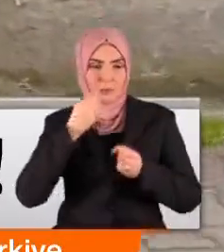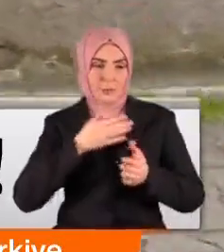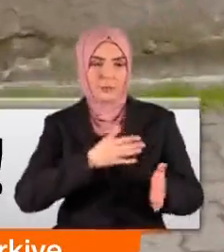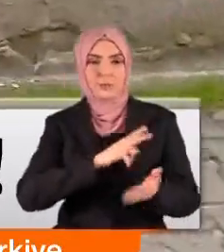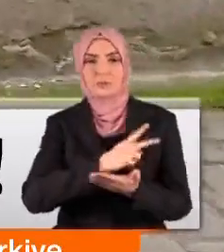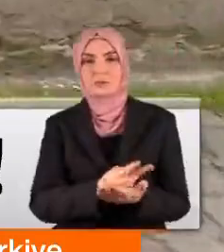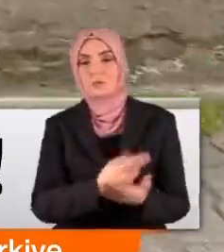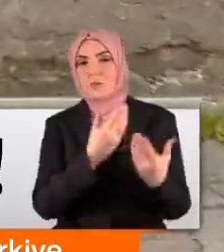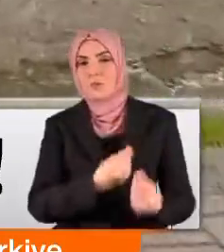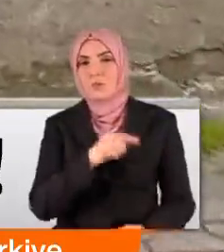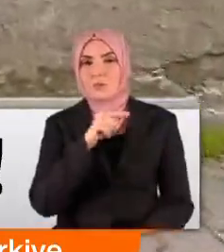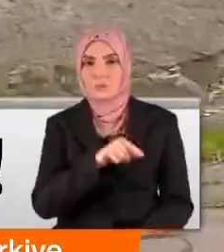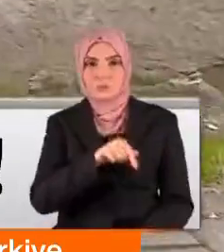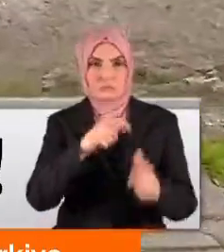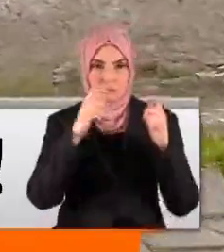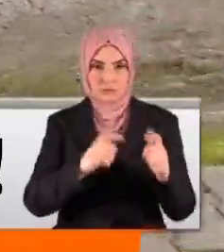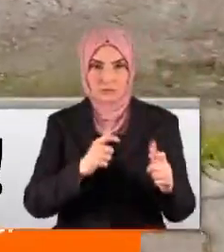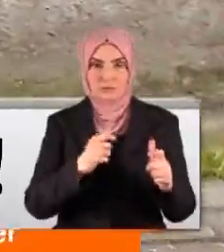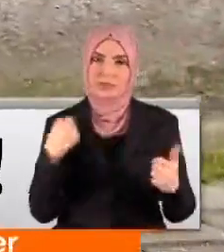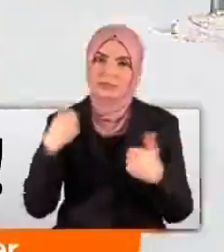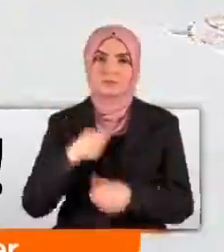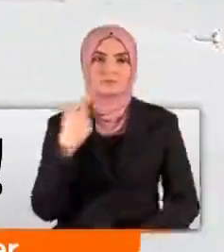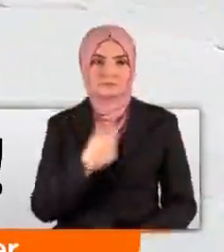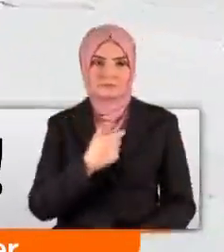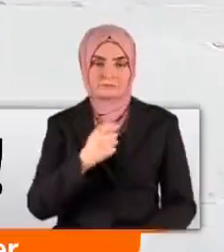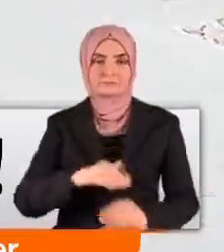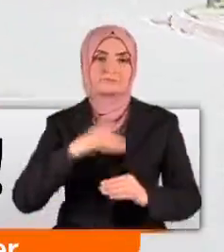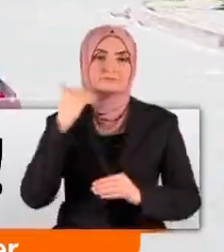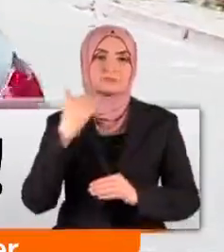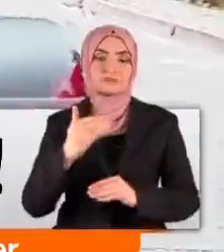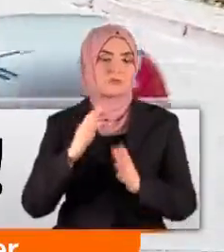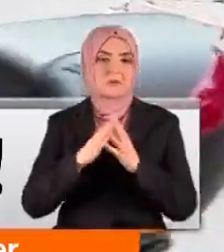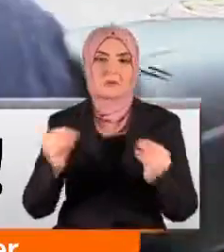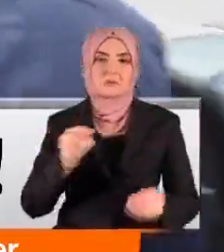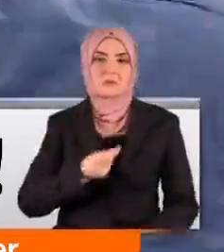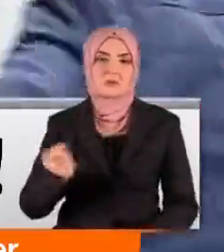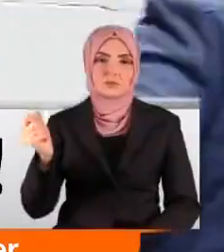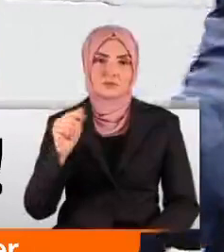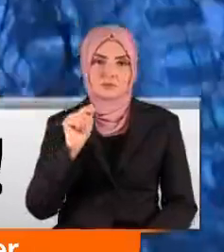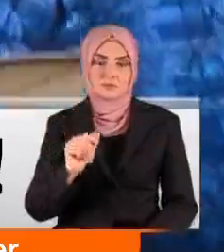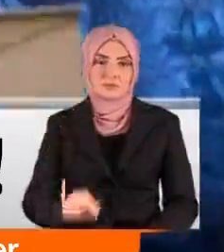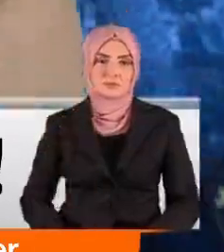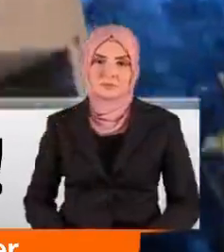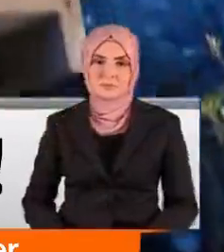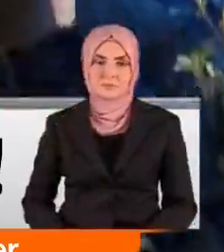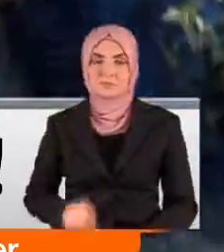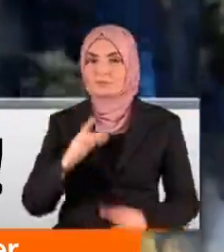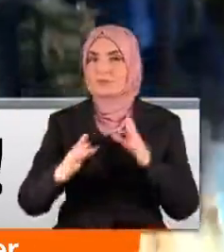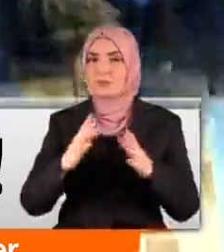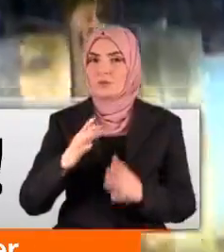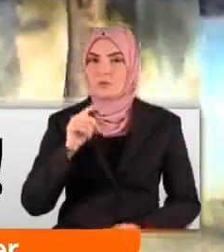yengesinin üzerine birkaç el Daha ateş etti ve kayıplara karıştı fırın Ondan sonra kaçtı oda